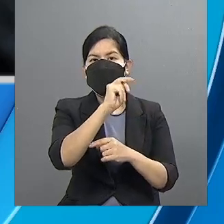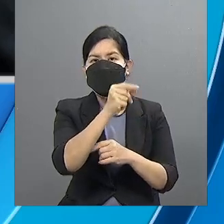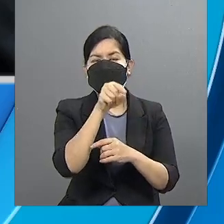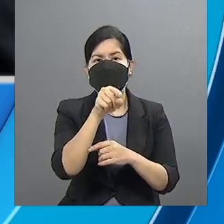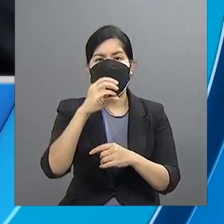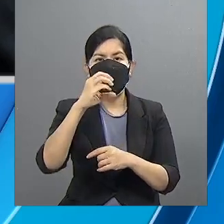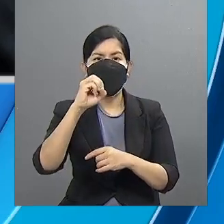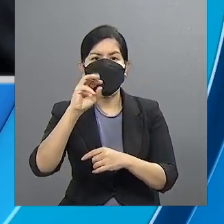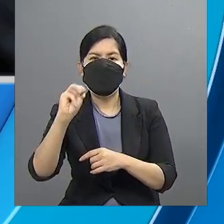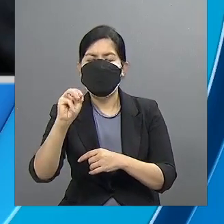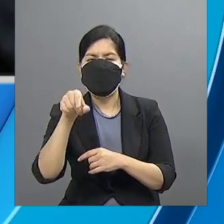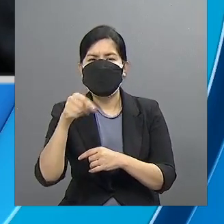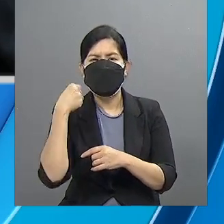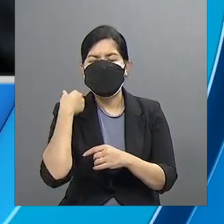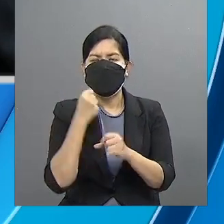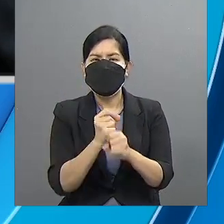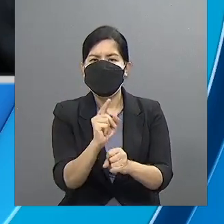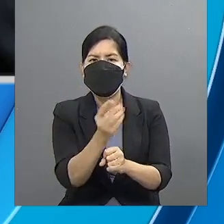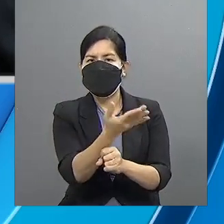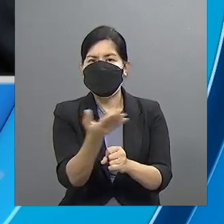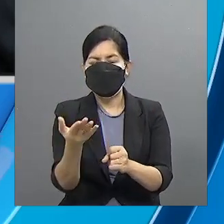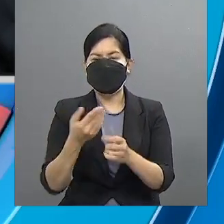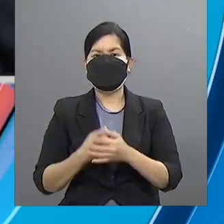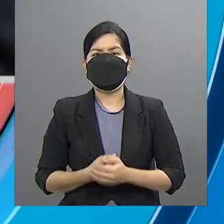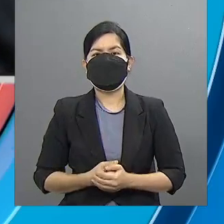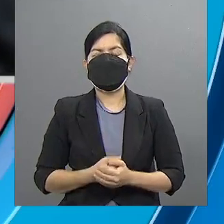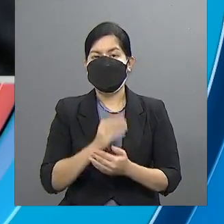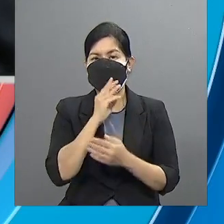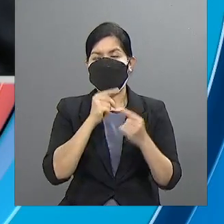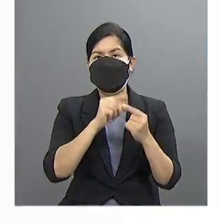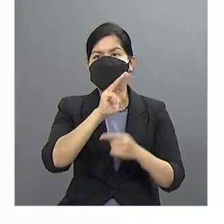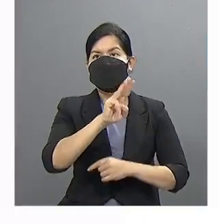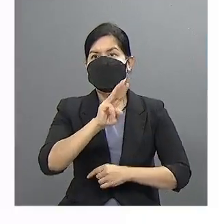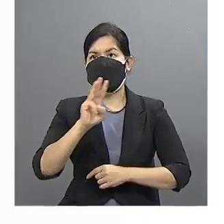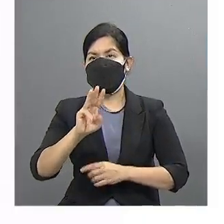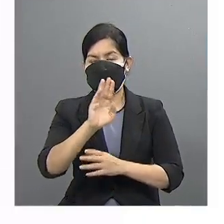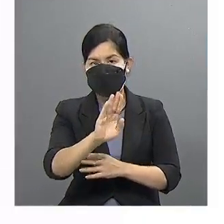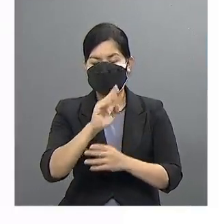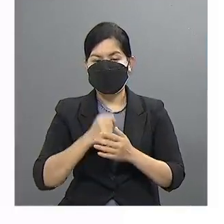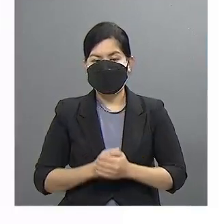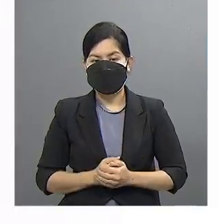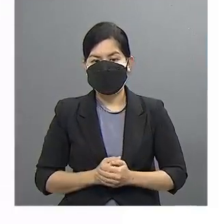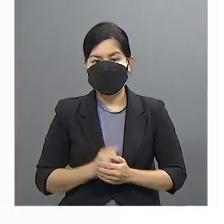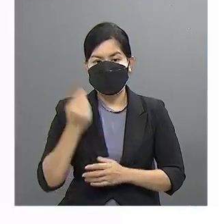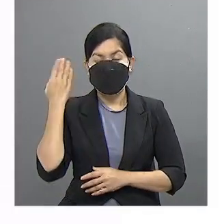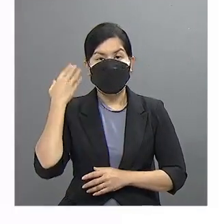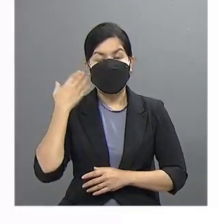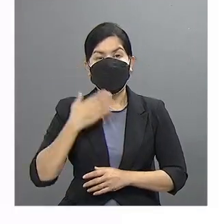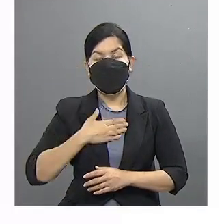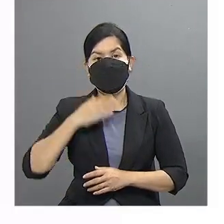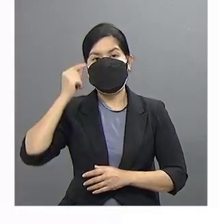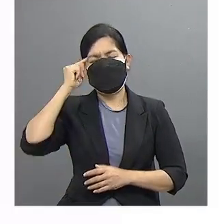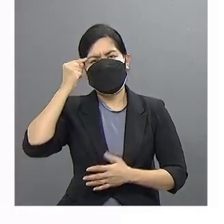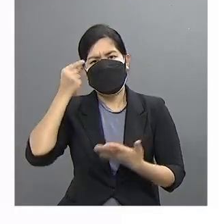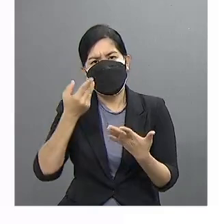ะ ถ้าพูดถึงตัวเว็บไซต์นะครับก็คือจริงๆถามว่าเป็นสิ่งที่ตอนแรกเราไม่คาดหวังเลยแล้วก็ไม่รู้ว่าจะเกิดผ